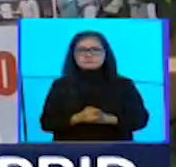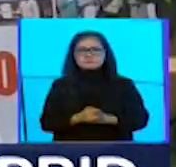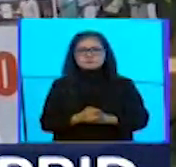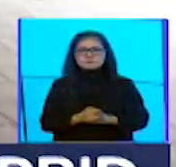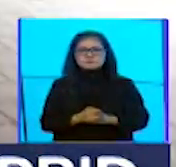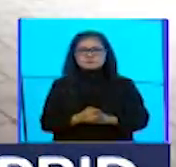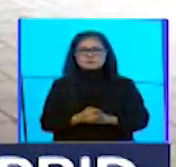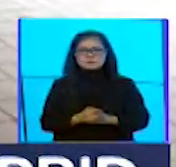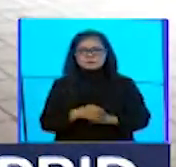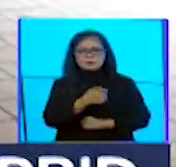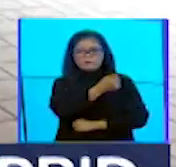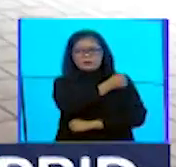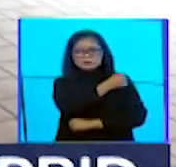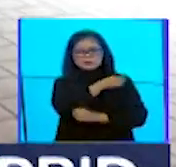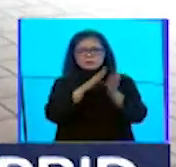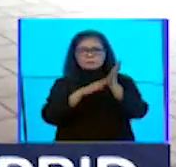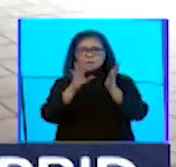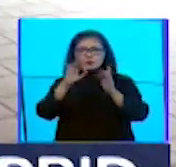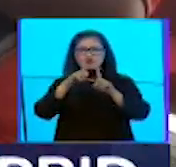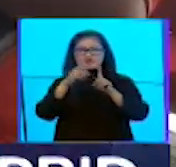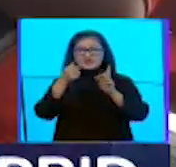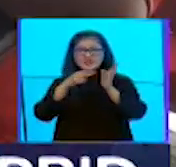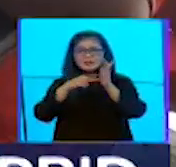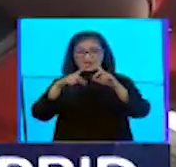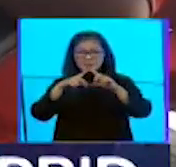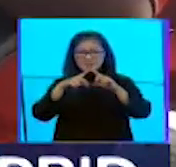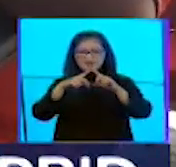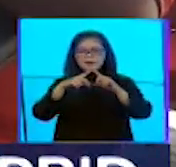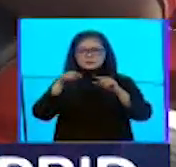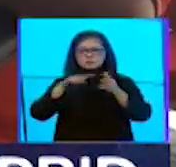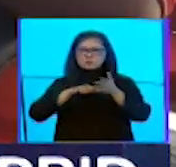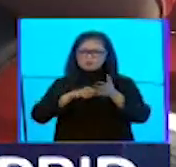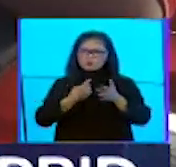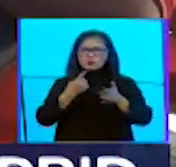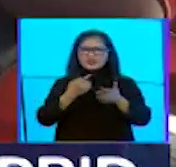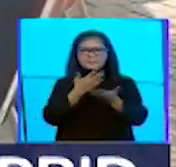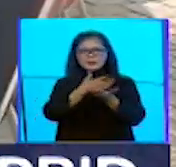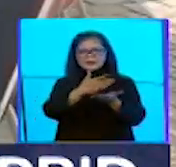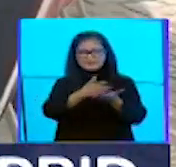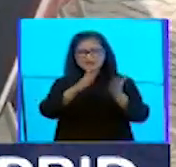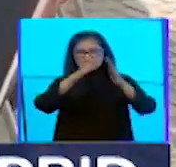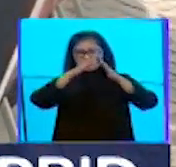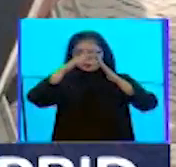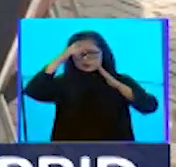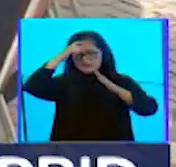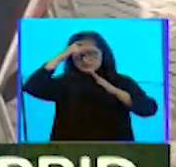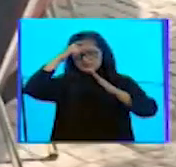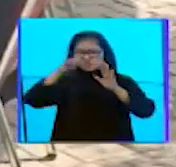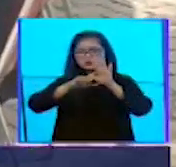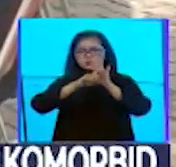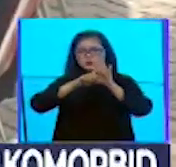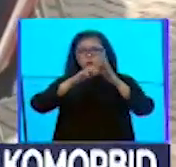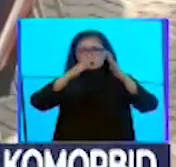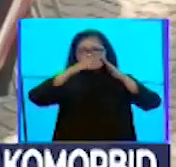Pemberian vaksin Moderna mulai dilakukan di sejumlah rumah sakit di wilayah Jakarta. Salah satunya di Rumah Sakit Polri Kramat Jati, Jakarta